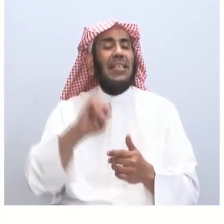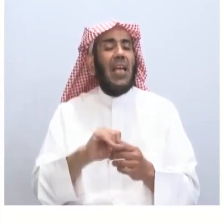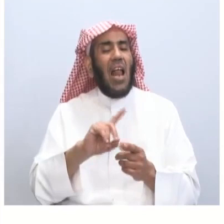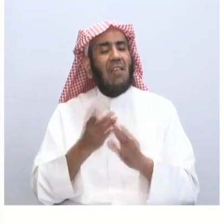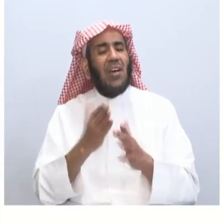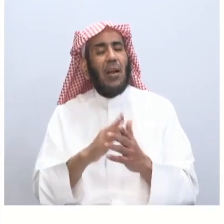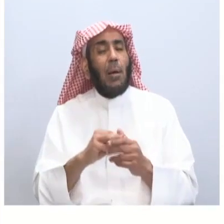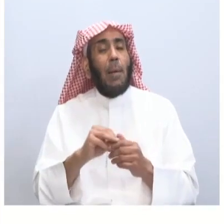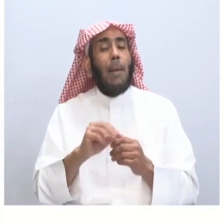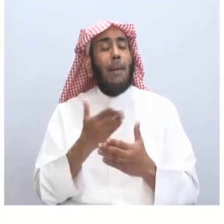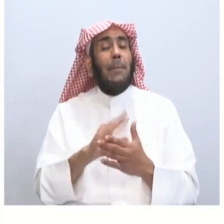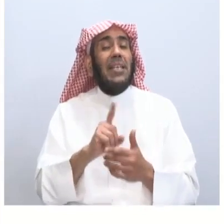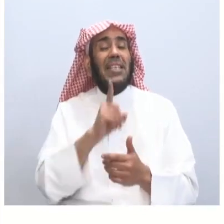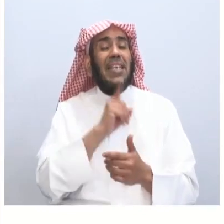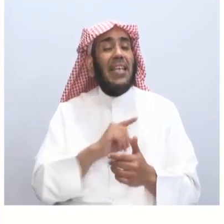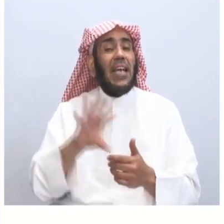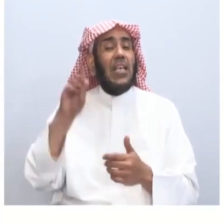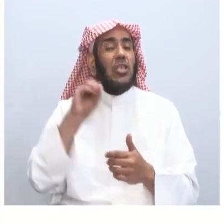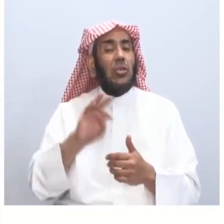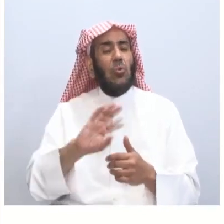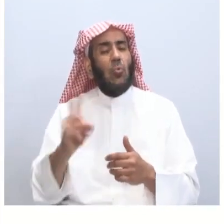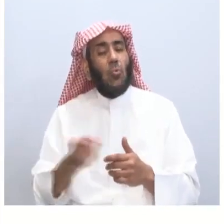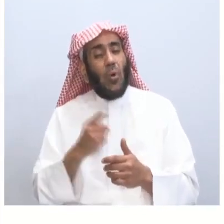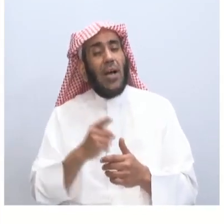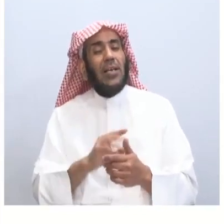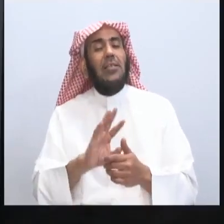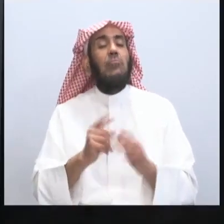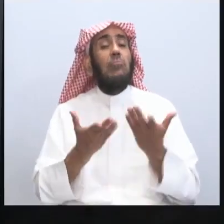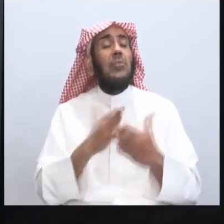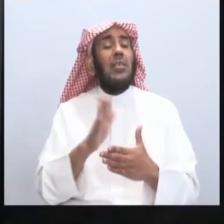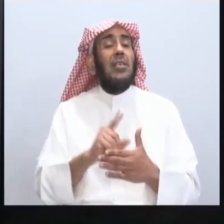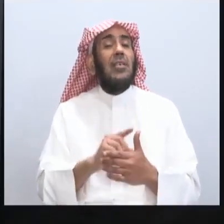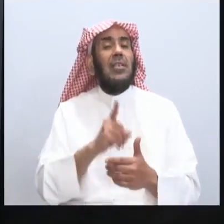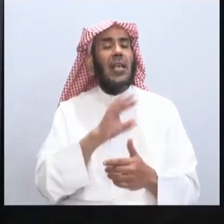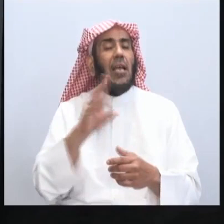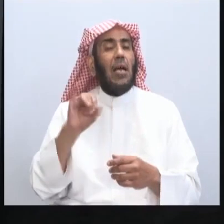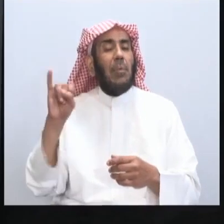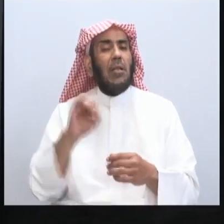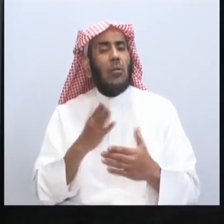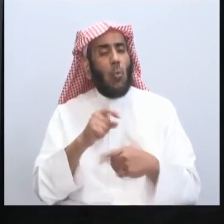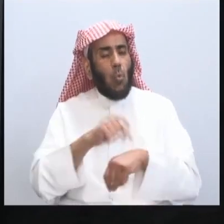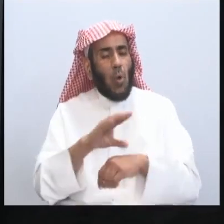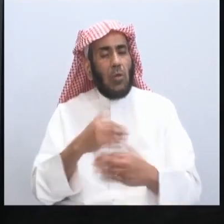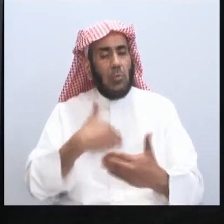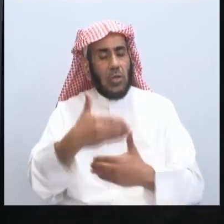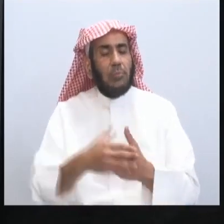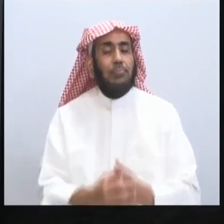الفرق بين التاريخ الهجري والتاريخ الميلادي ح نعطيكم وقت ونرجع